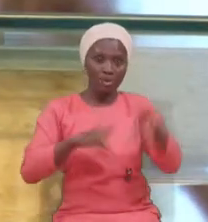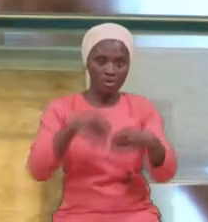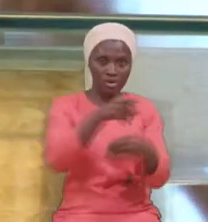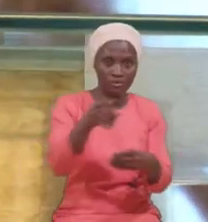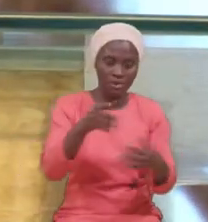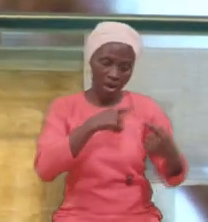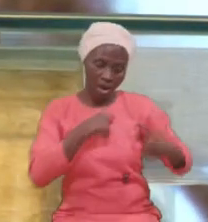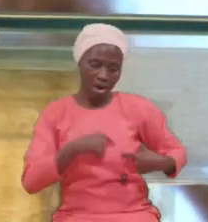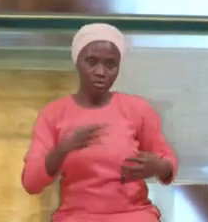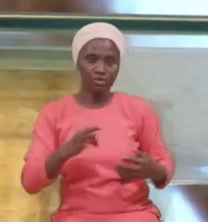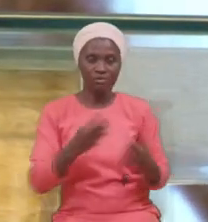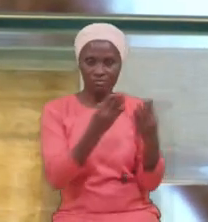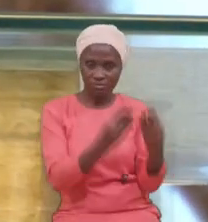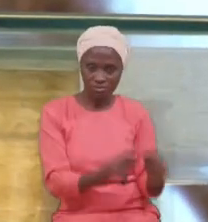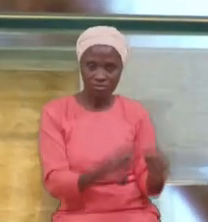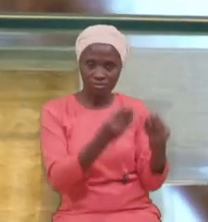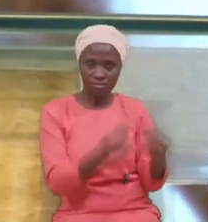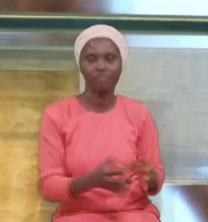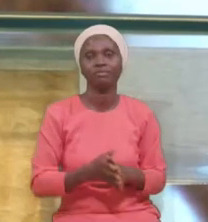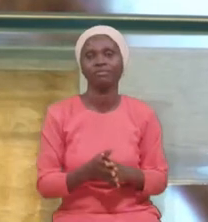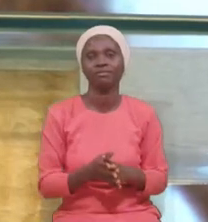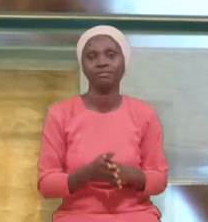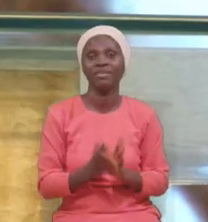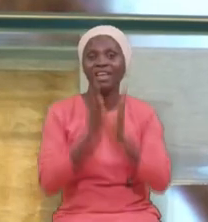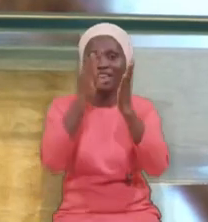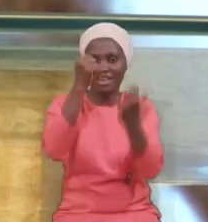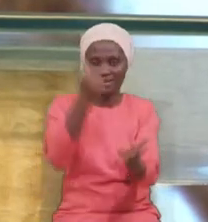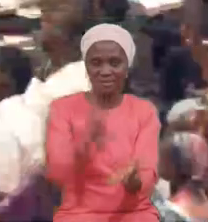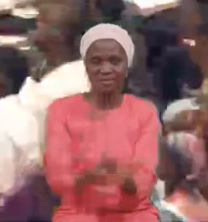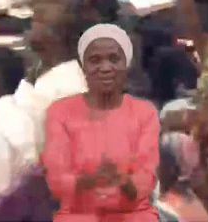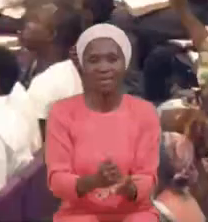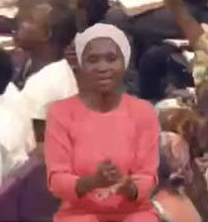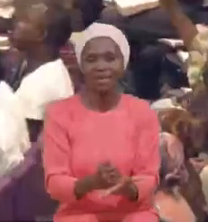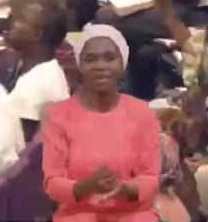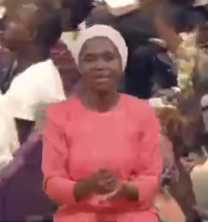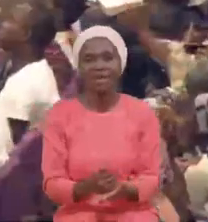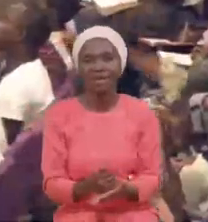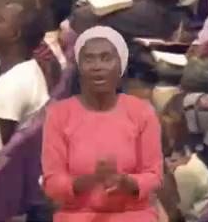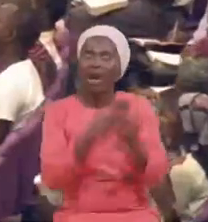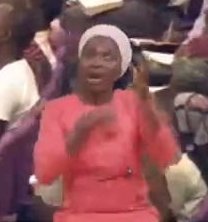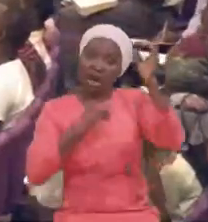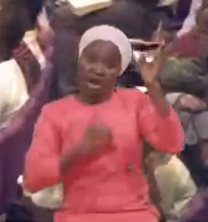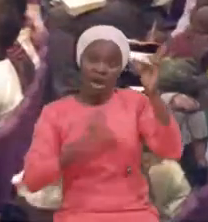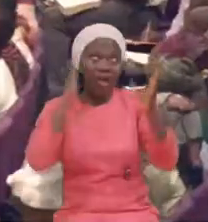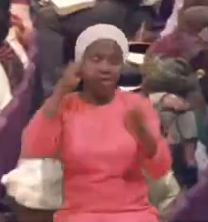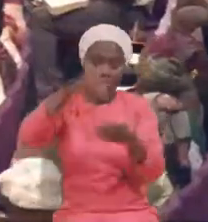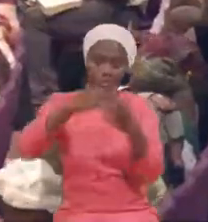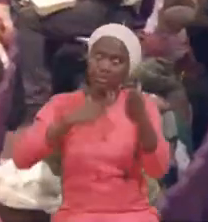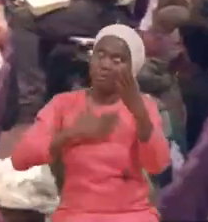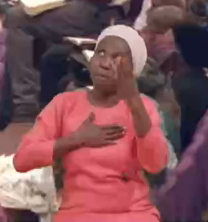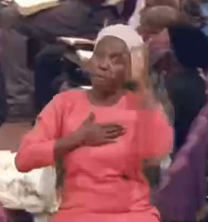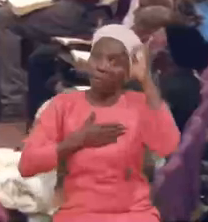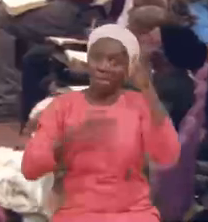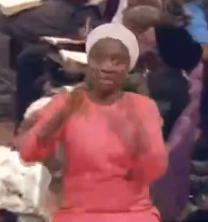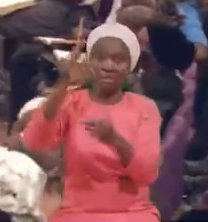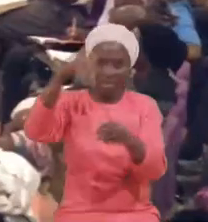vous donnerai un cœur de chair. Est-ce que vous dites amen? Je mettrai mon